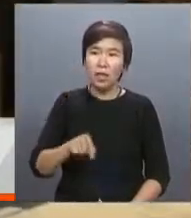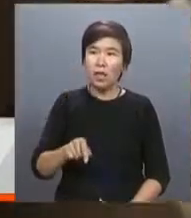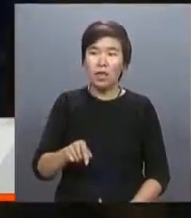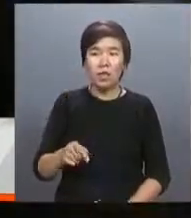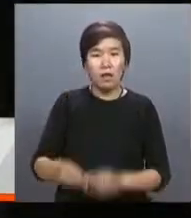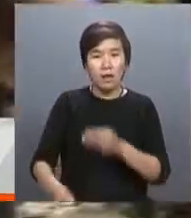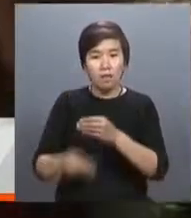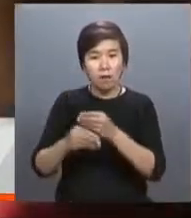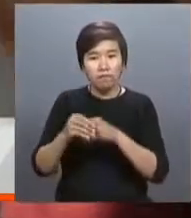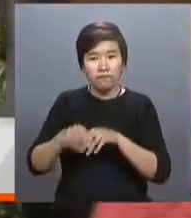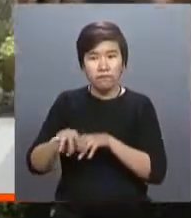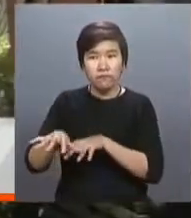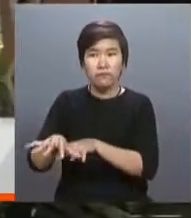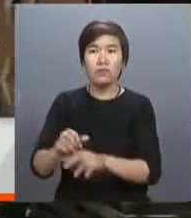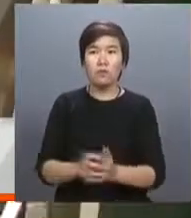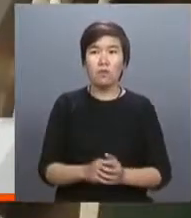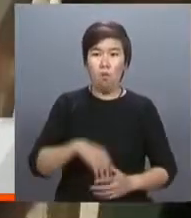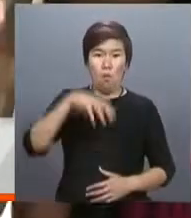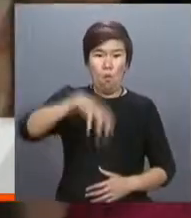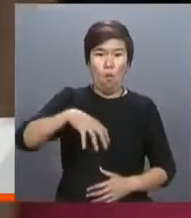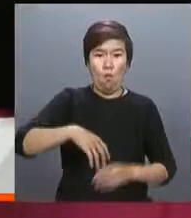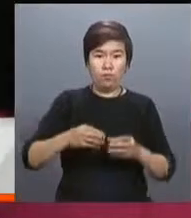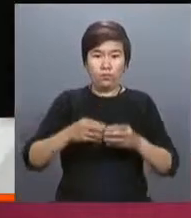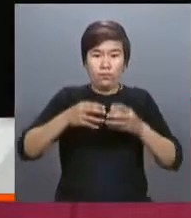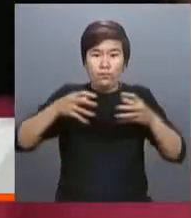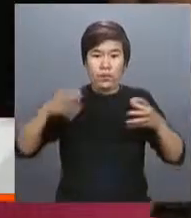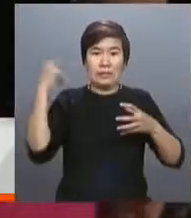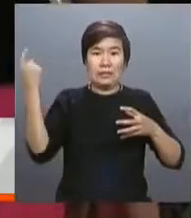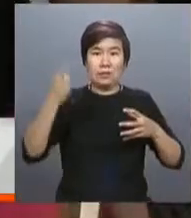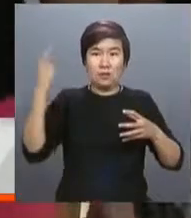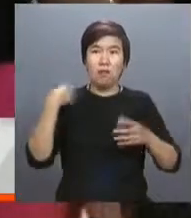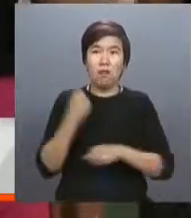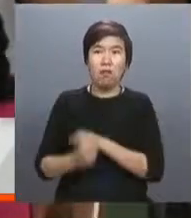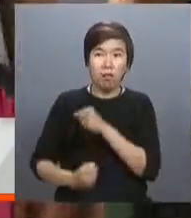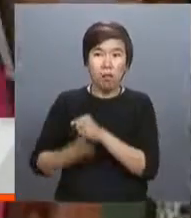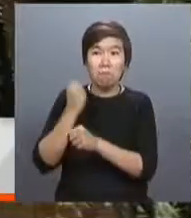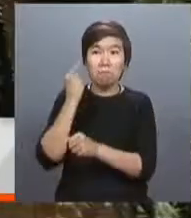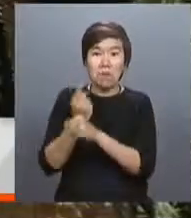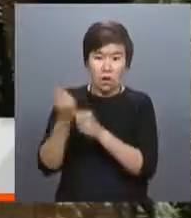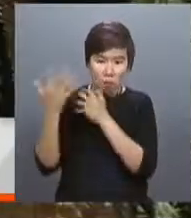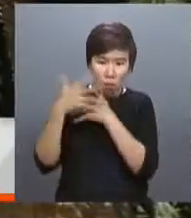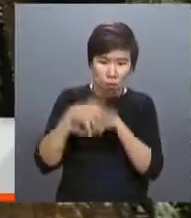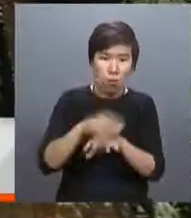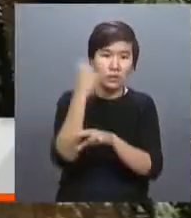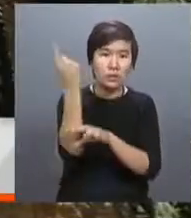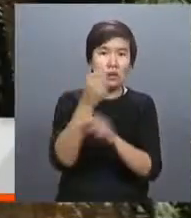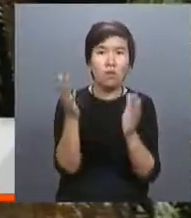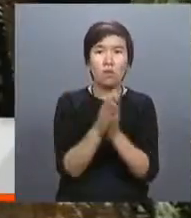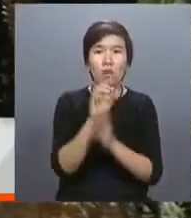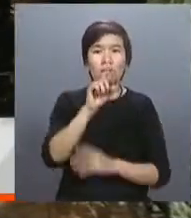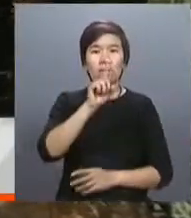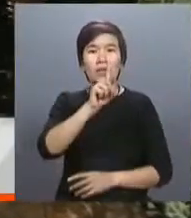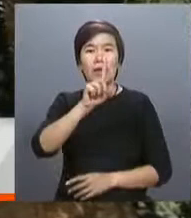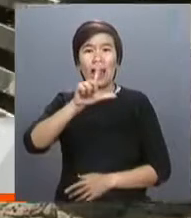ราะการขยายตัวอย่างรวดเร็วของการท่องเที่ยวซึ่งในแต่ละปีจะมีนักท่องเที่ยวเข้ามาบนเกาะกว่าล้านคนขณะที่ผู้ประกอบการบ